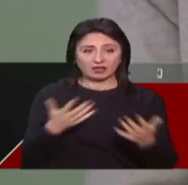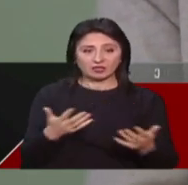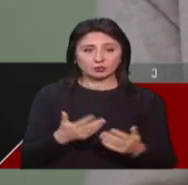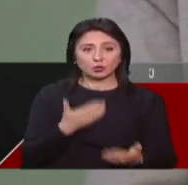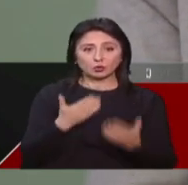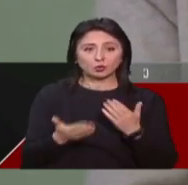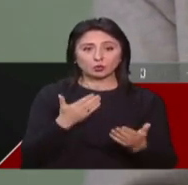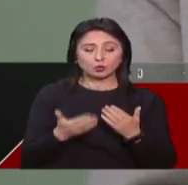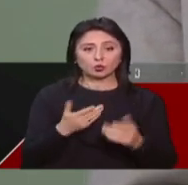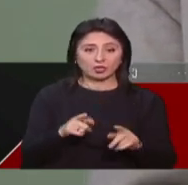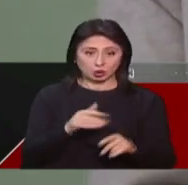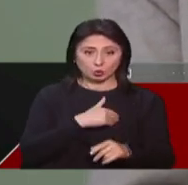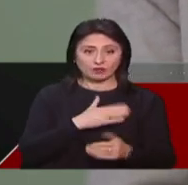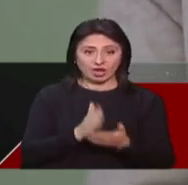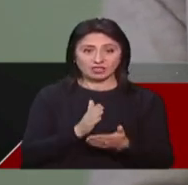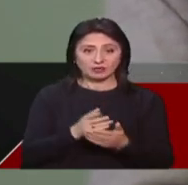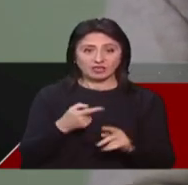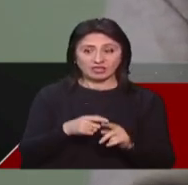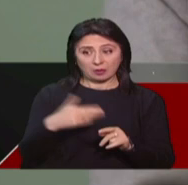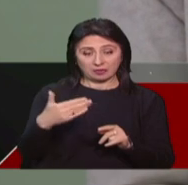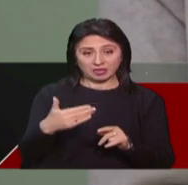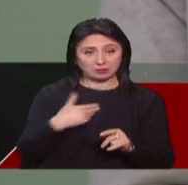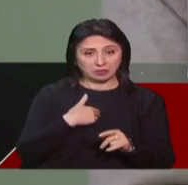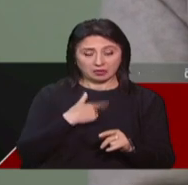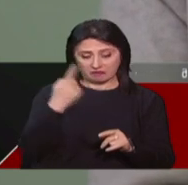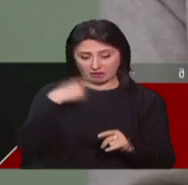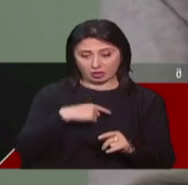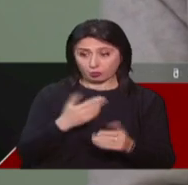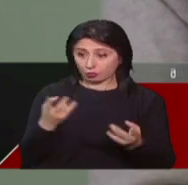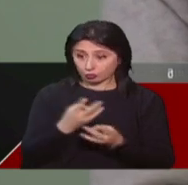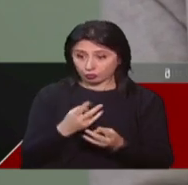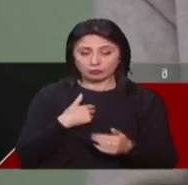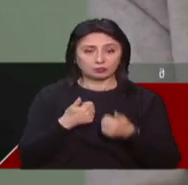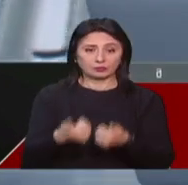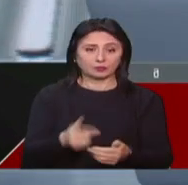და თუ ესეთი სურვილი არსებობს იქიდან მხრიდან, მე ჩავსვალდებულად ვთვლი, რომ ეს გავაკეთო.